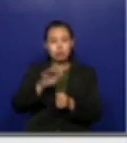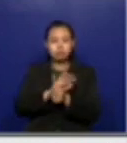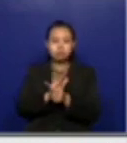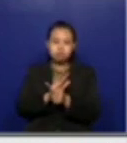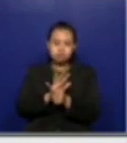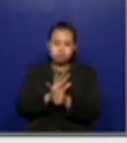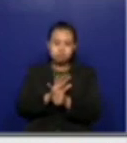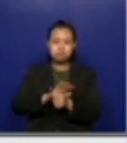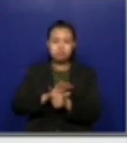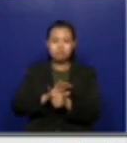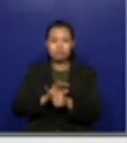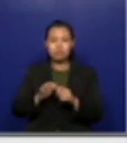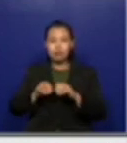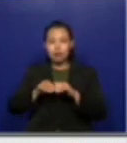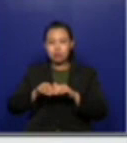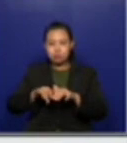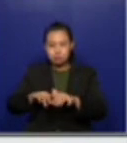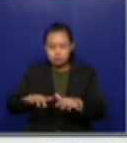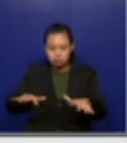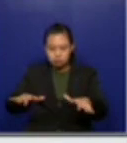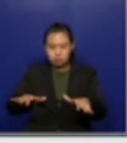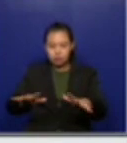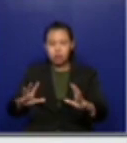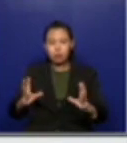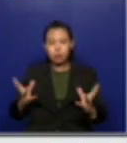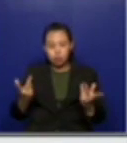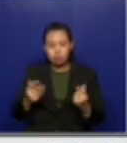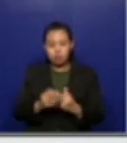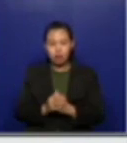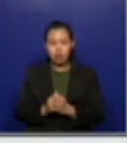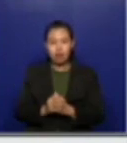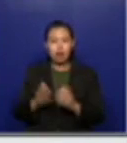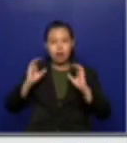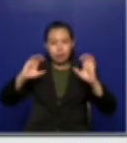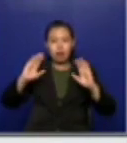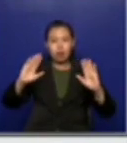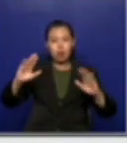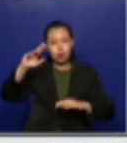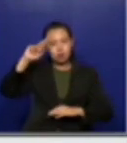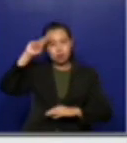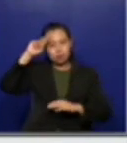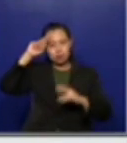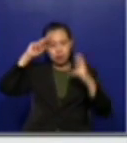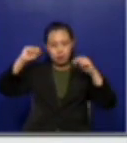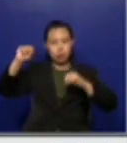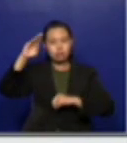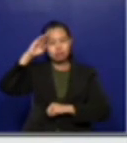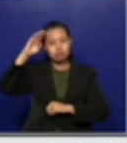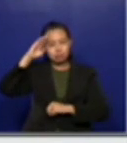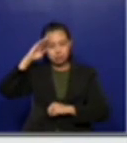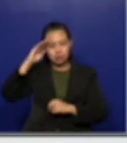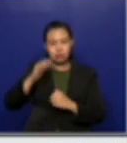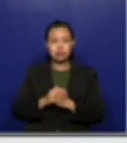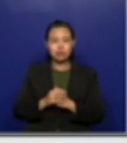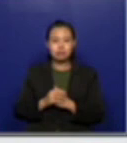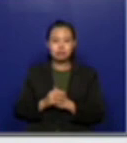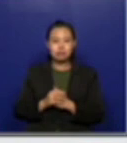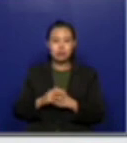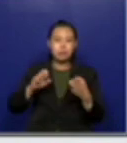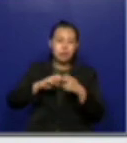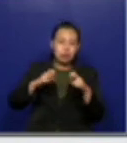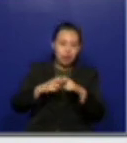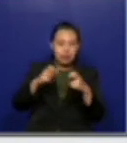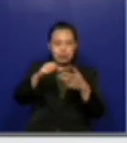รัฐบาลพลเอกประยุทธ์จันทร์โอชาหรือรัฐบาลแบบลุงเนี่ยกราฟิกต่อไปนะฮะจะใช้ข้อใดในการแก้